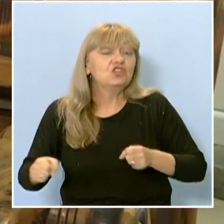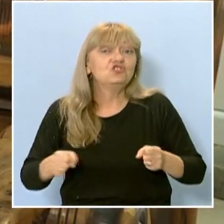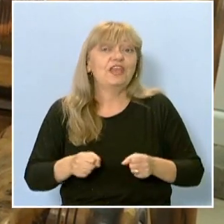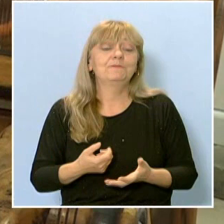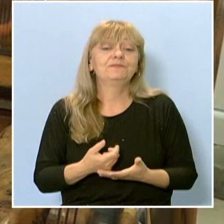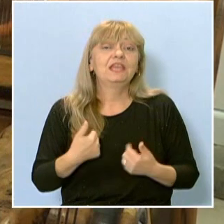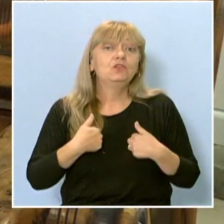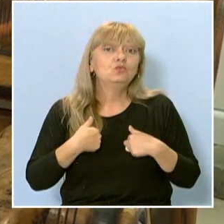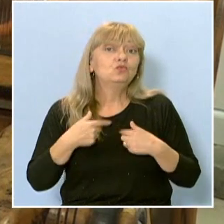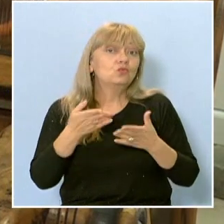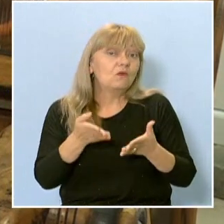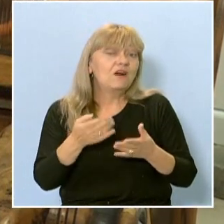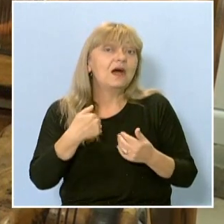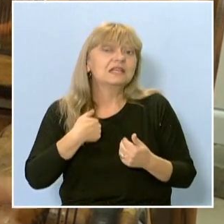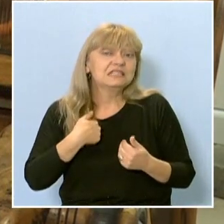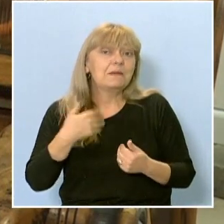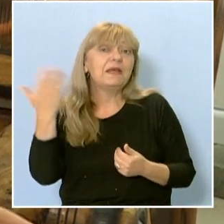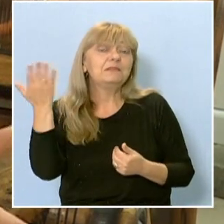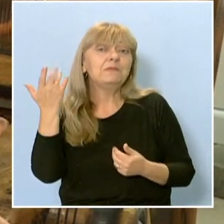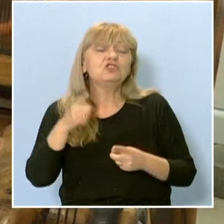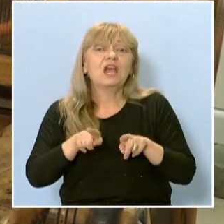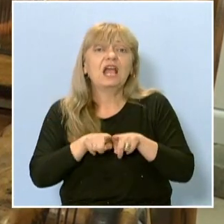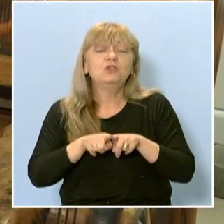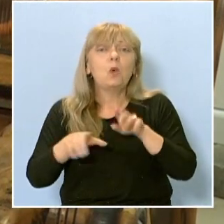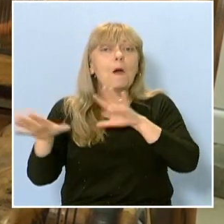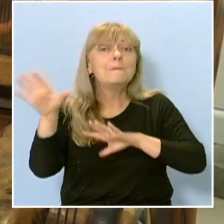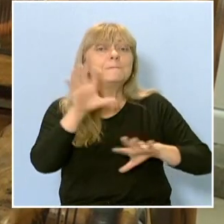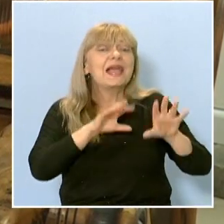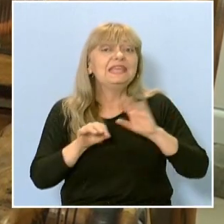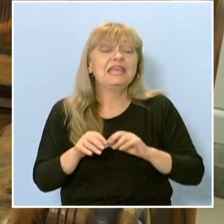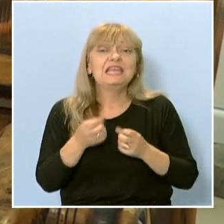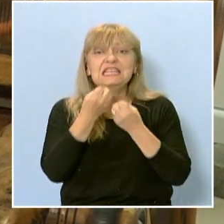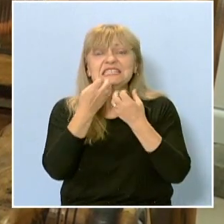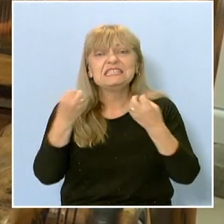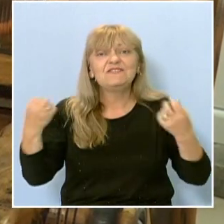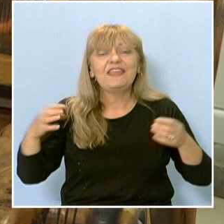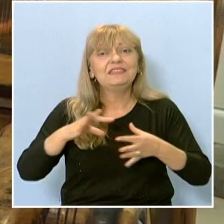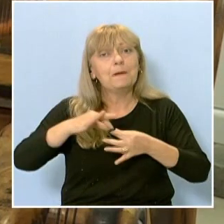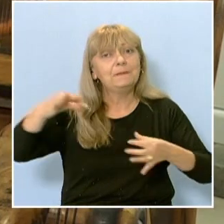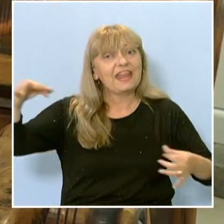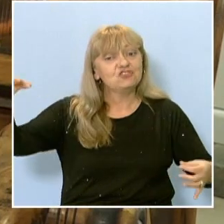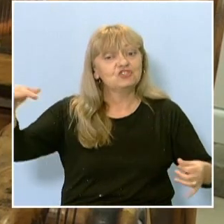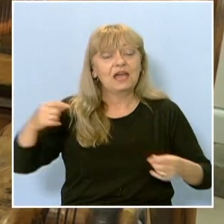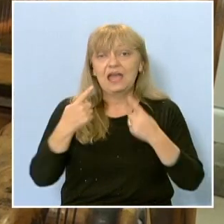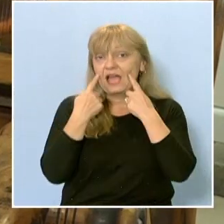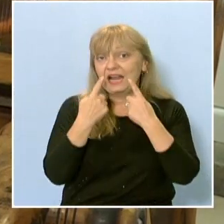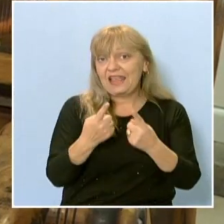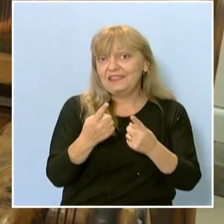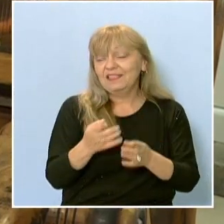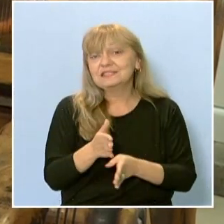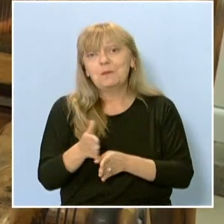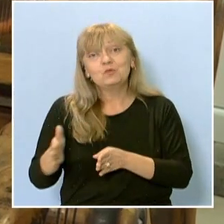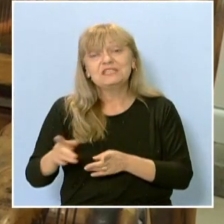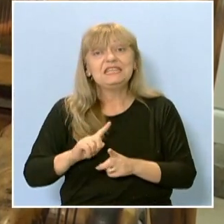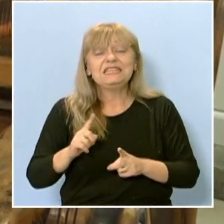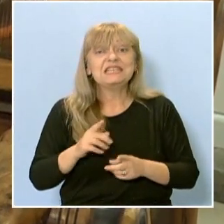беше за мен като магия. С едни пъстри цветни прежди. Тогава обаче само съм гледала отстрани и не съм смеяла да